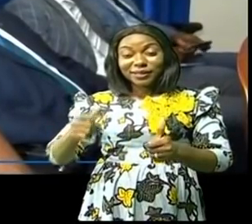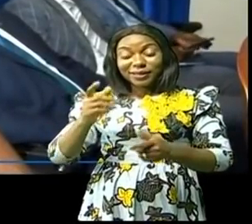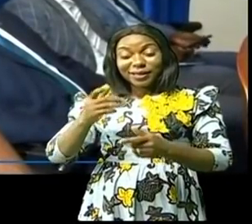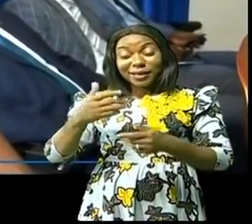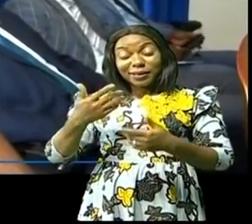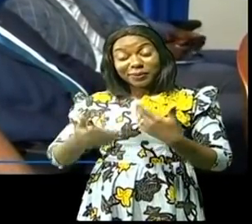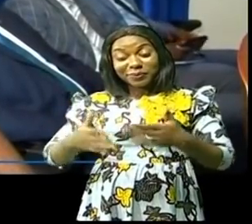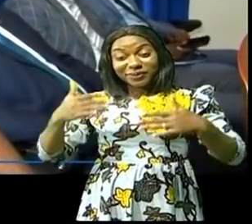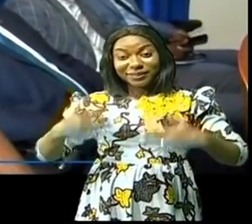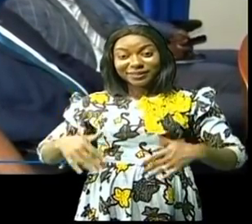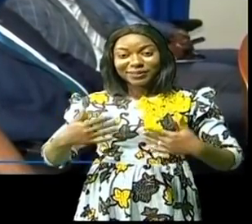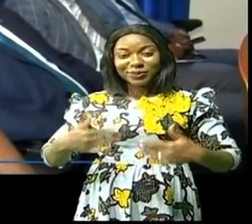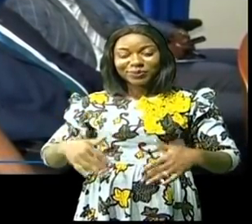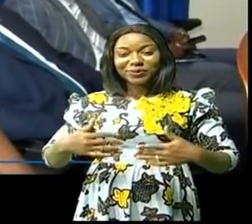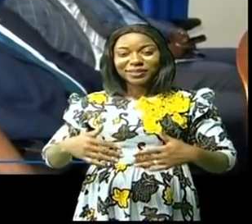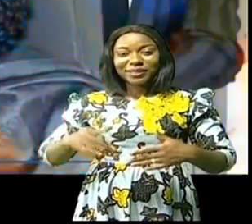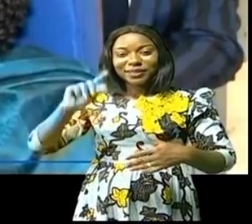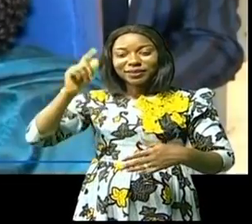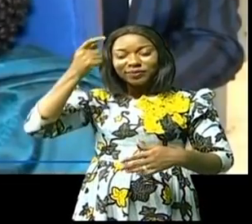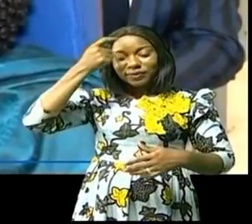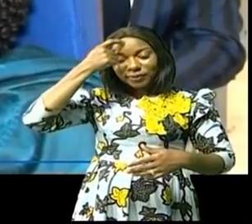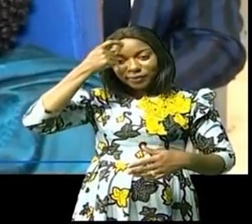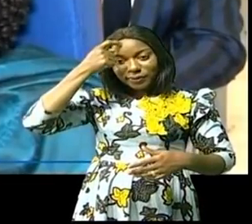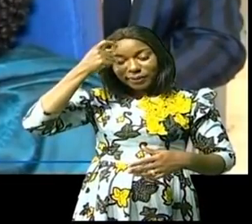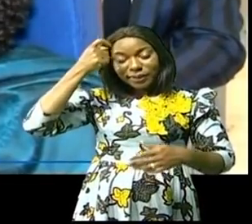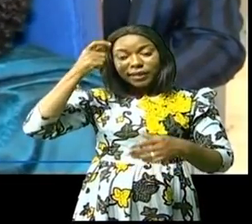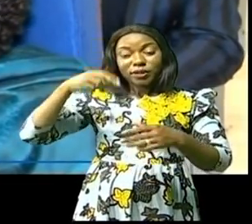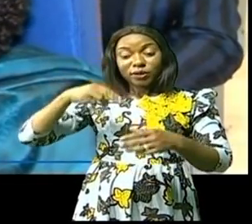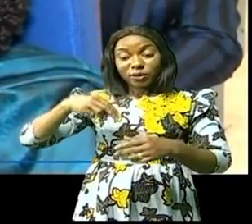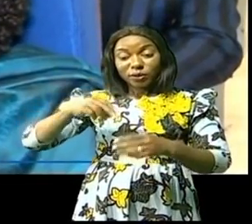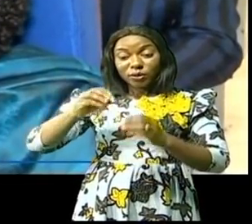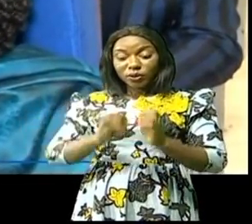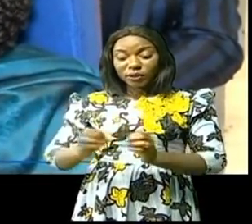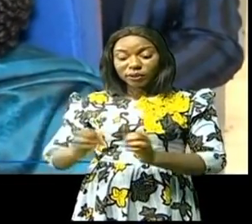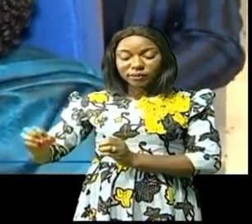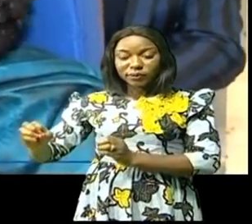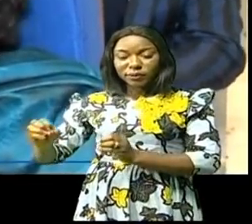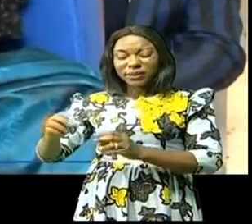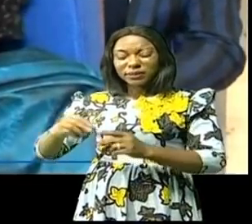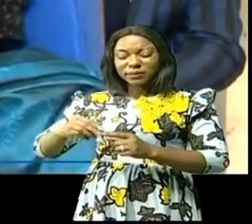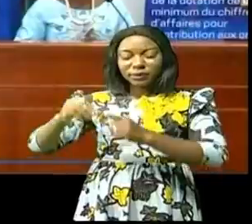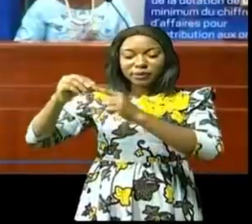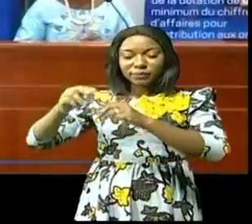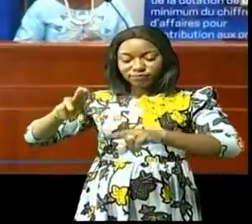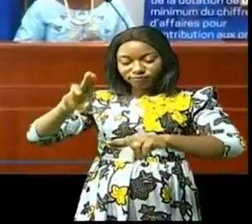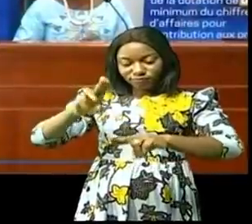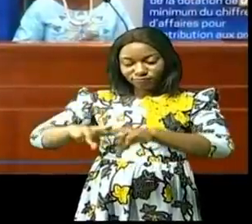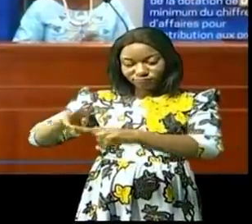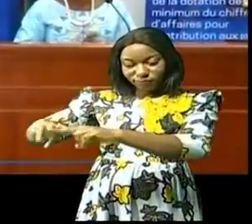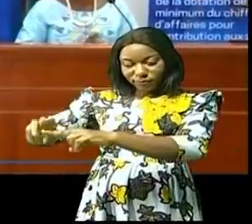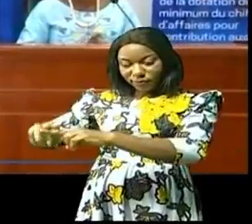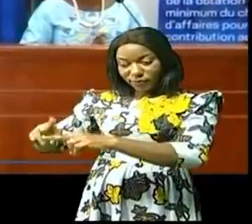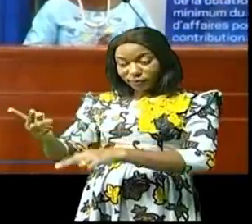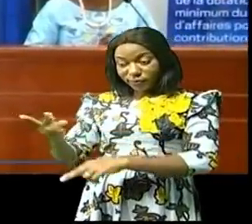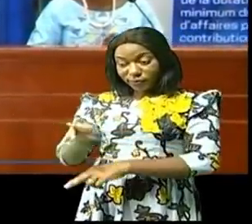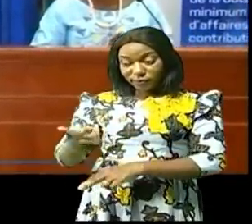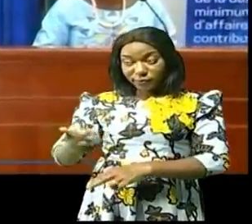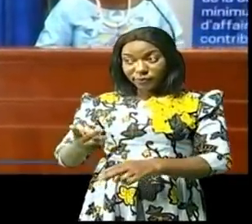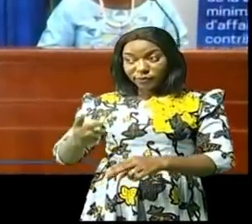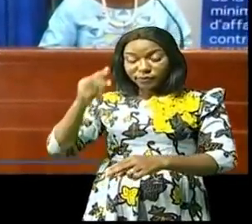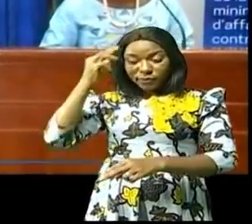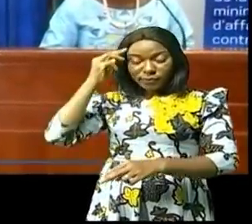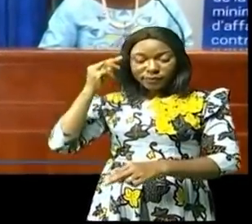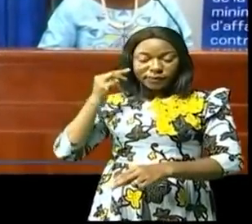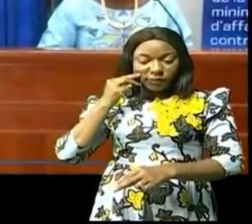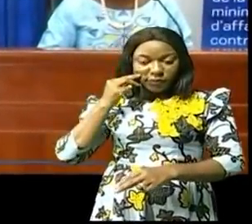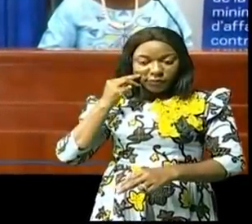cérémonie solennelle à l'immeuble du gouvernement, ces organismes spécialisés ont été installés par les deux ministres Antoinette Samba Kalambay